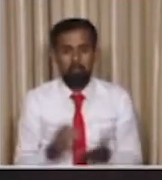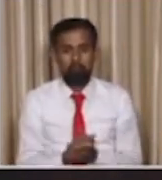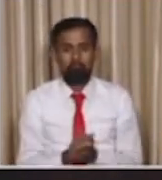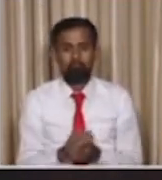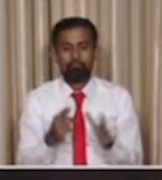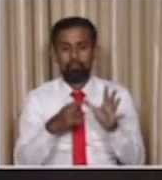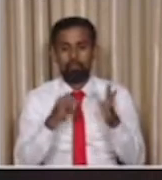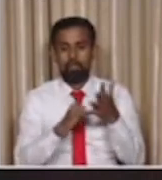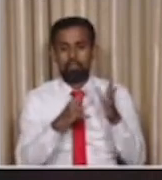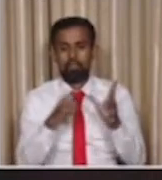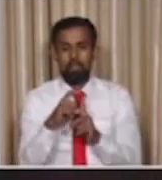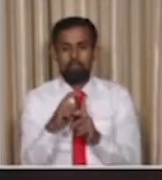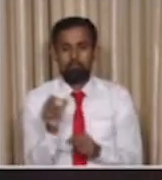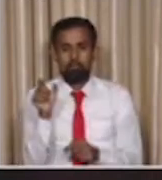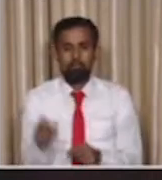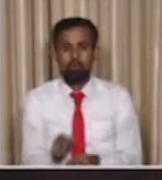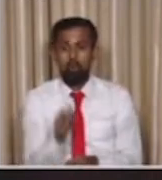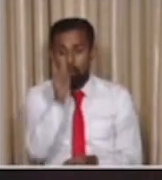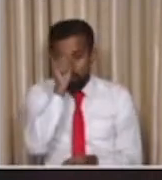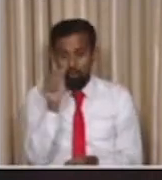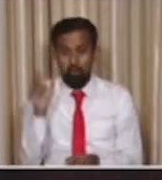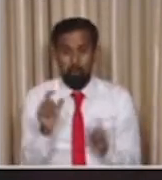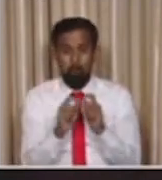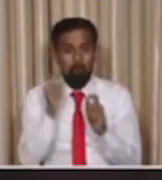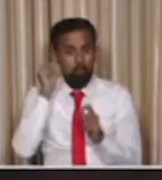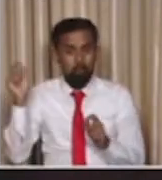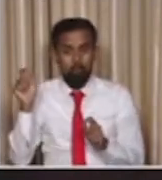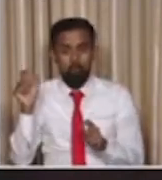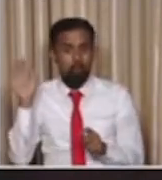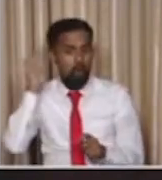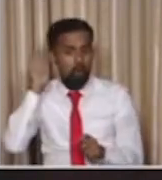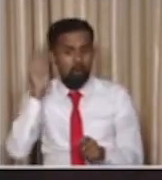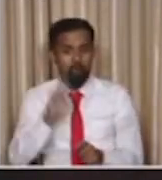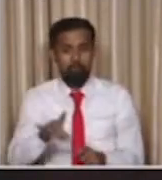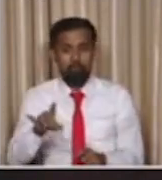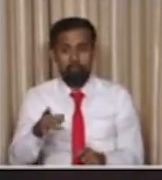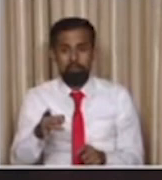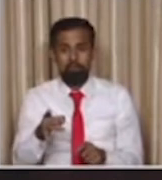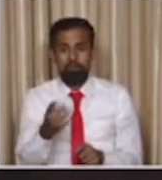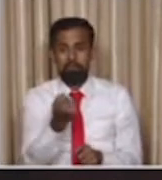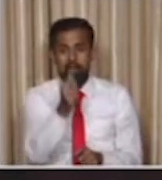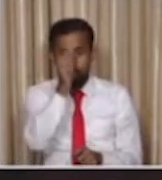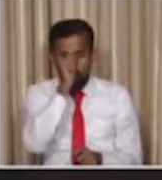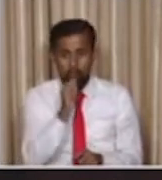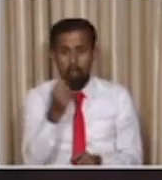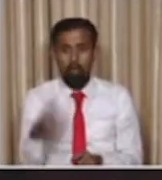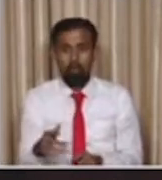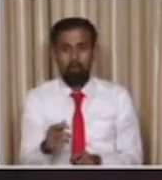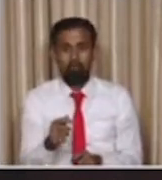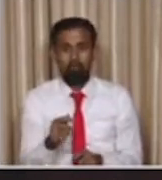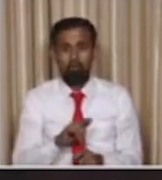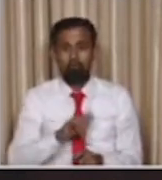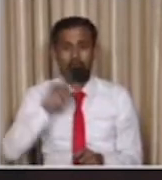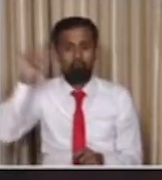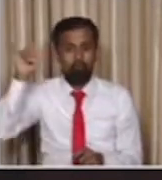අසාත් මවුලාලා කියන පට්ටපල් හොරෙක් මඩ කලපුව මිනිසුන් ගෑවුව මිනිස්සු සිය ගානකකින් සල්ලි හොරකම් කරලා හොරකම් කරලා